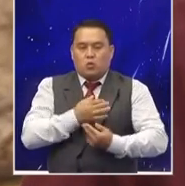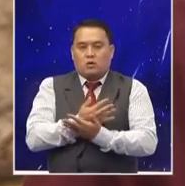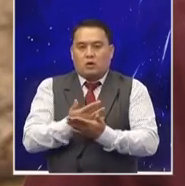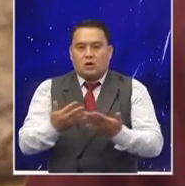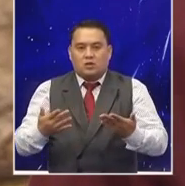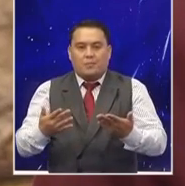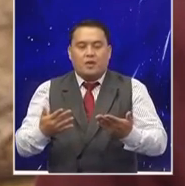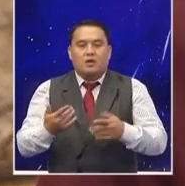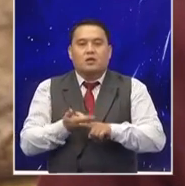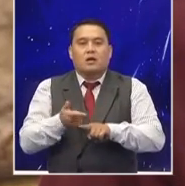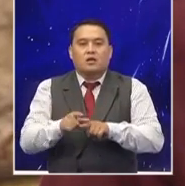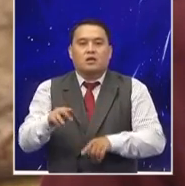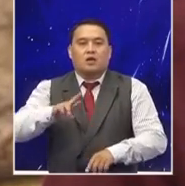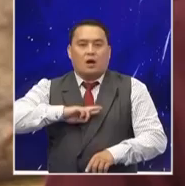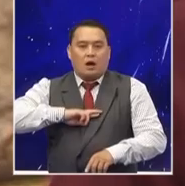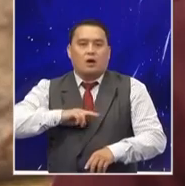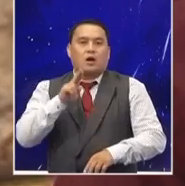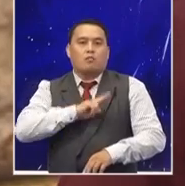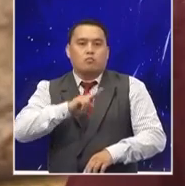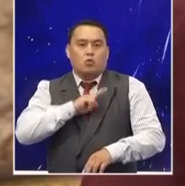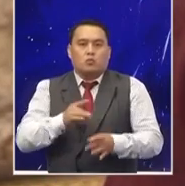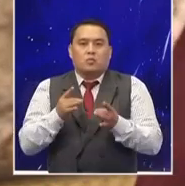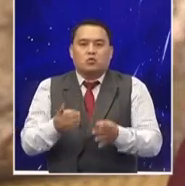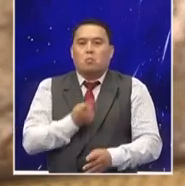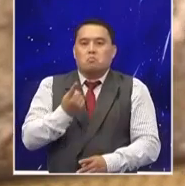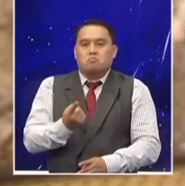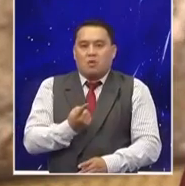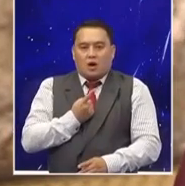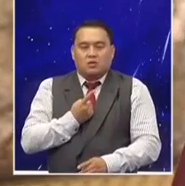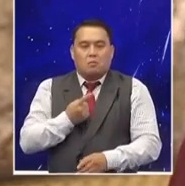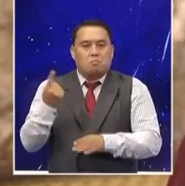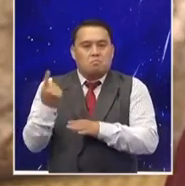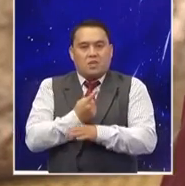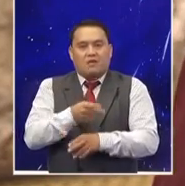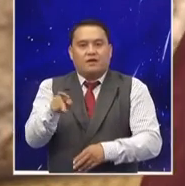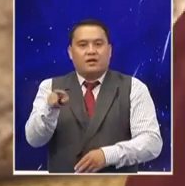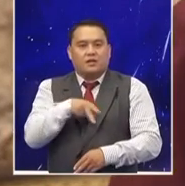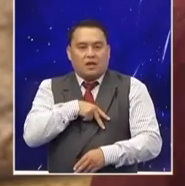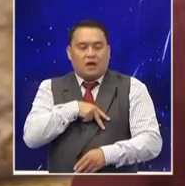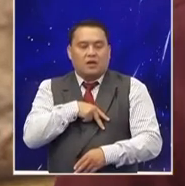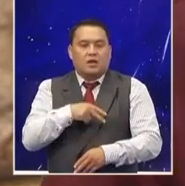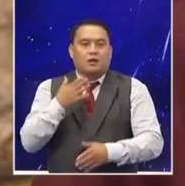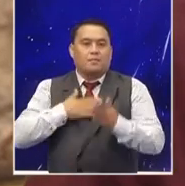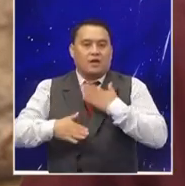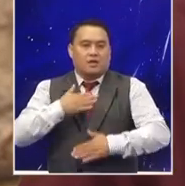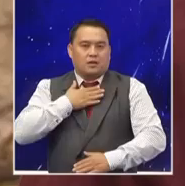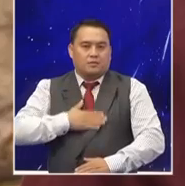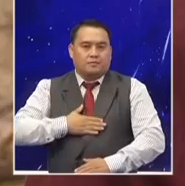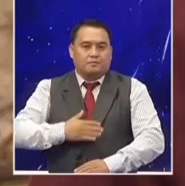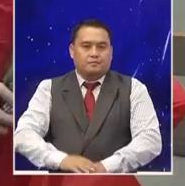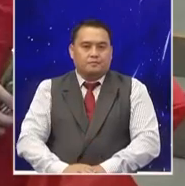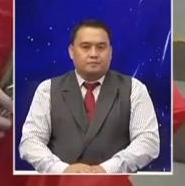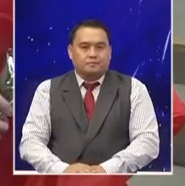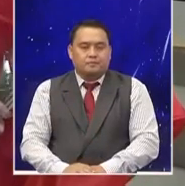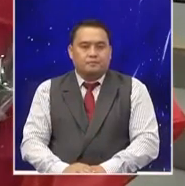звена таких как я который работает обычным мастером это моя первая награда и мне очень приятно